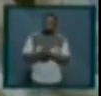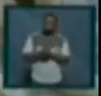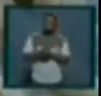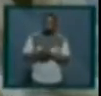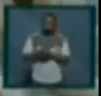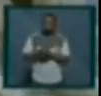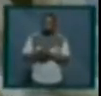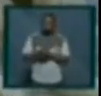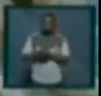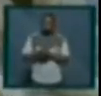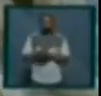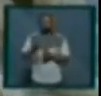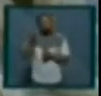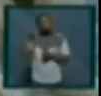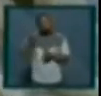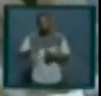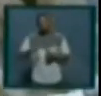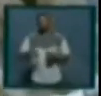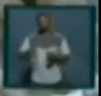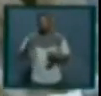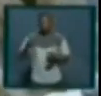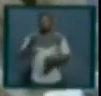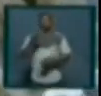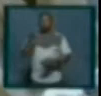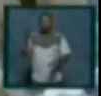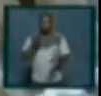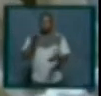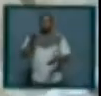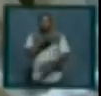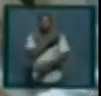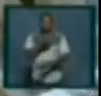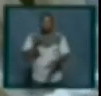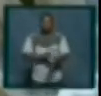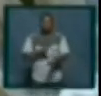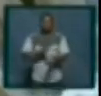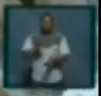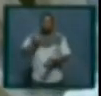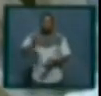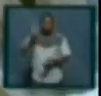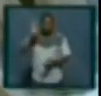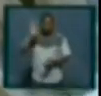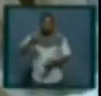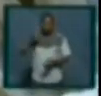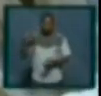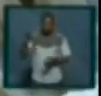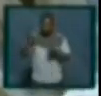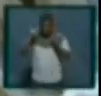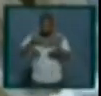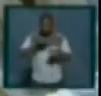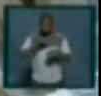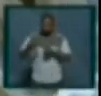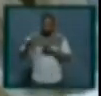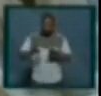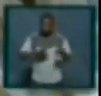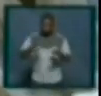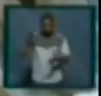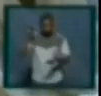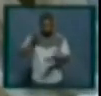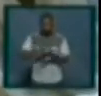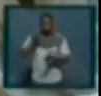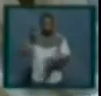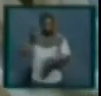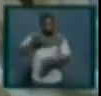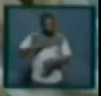les capacités technique. Il y a d'abord madame qui est allée le voir. Bon, il